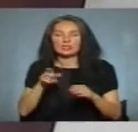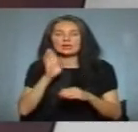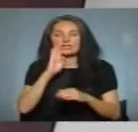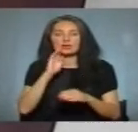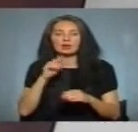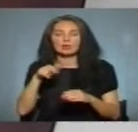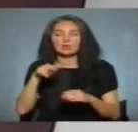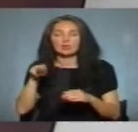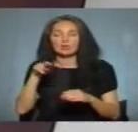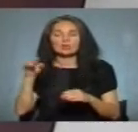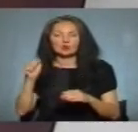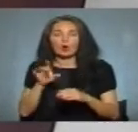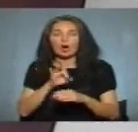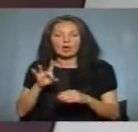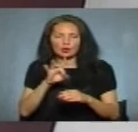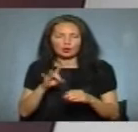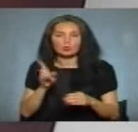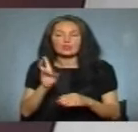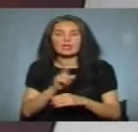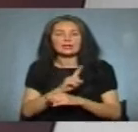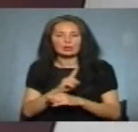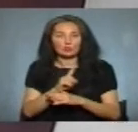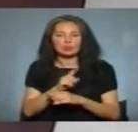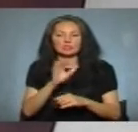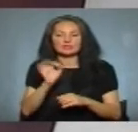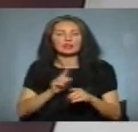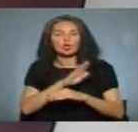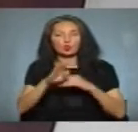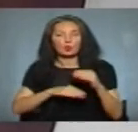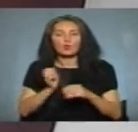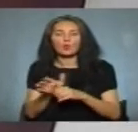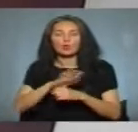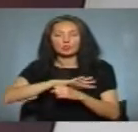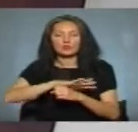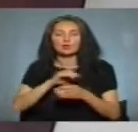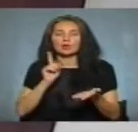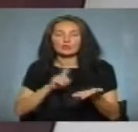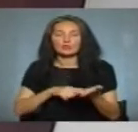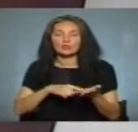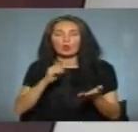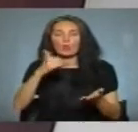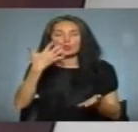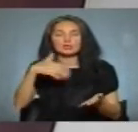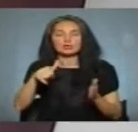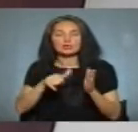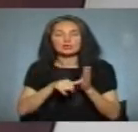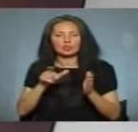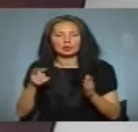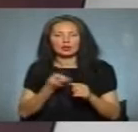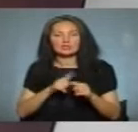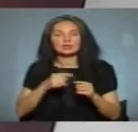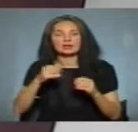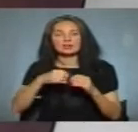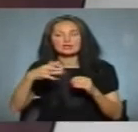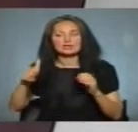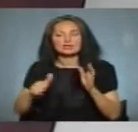Володимир Паничев. За його словами, на Тернопільщині за добу коронавірус підтвердили у 56 людей. Це на 16 випадків